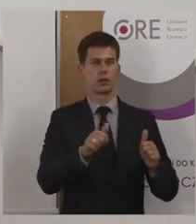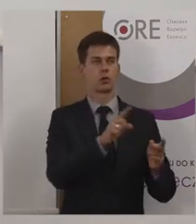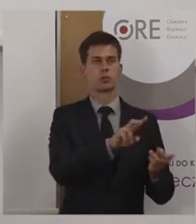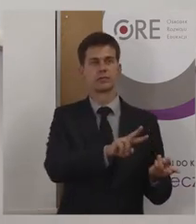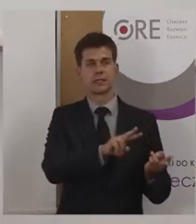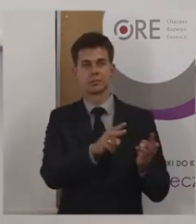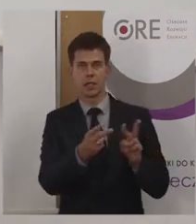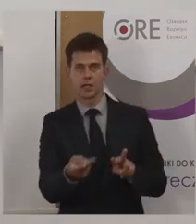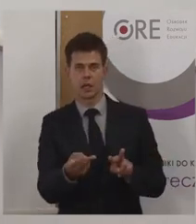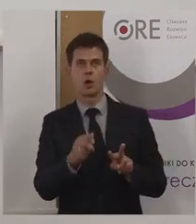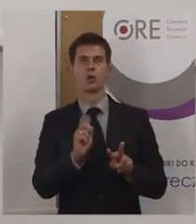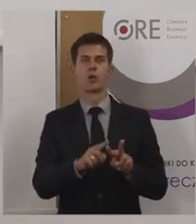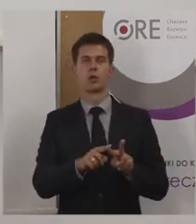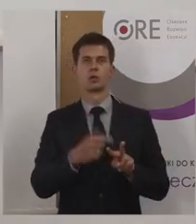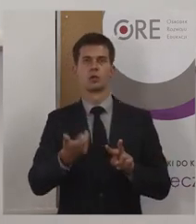do takiego